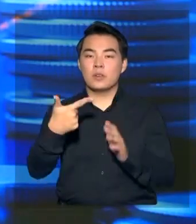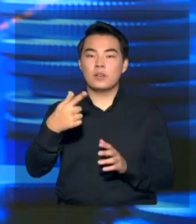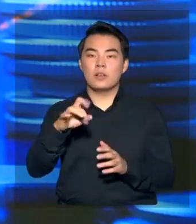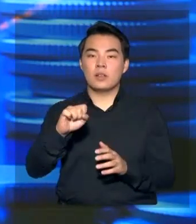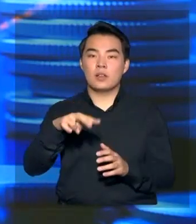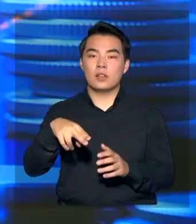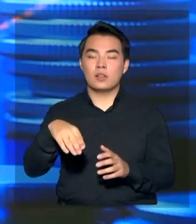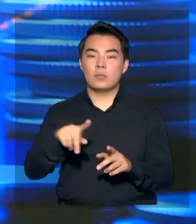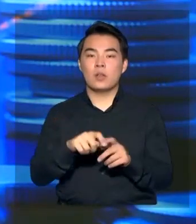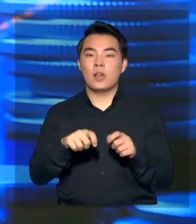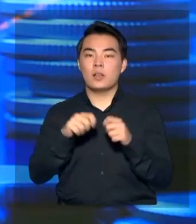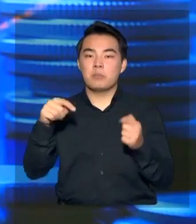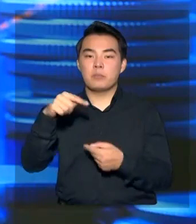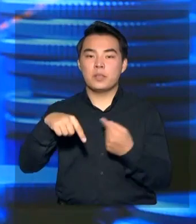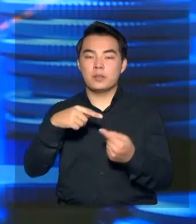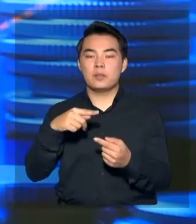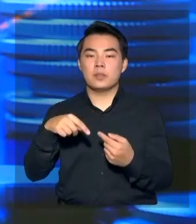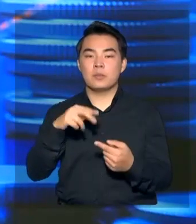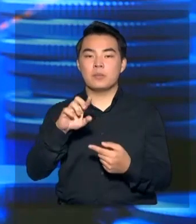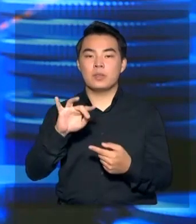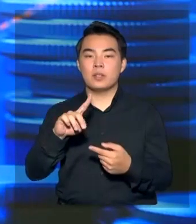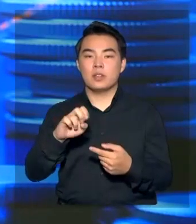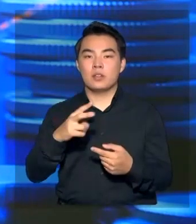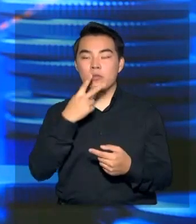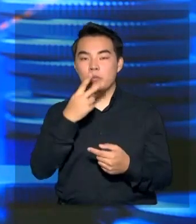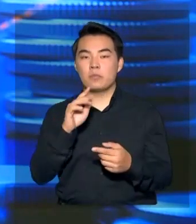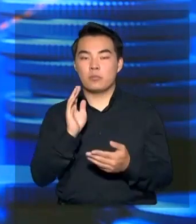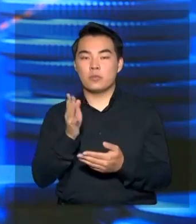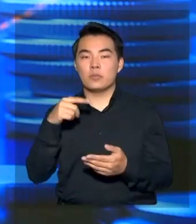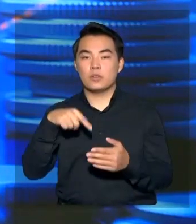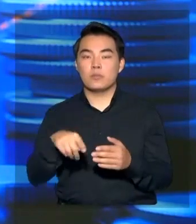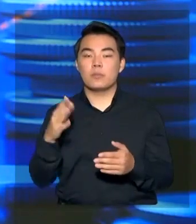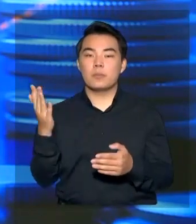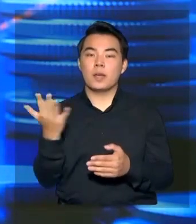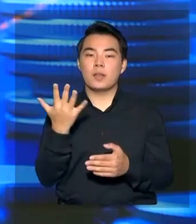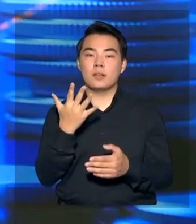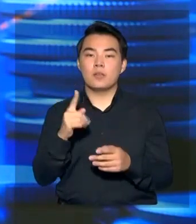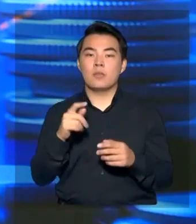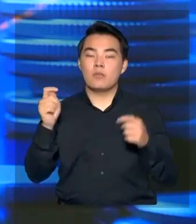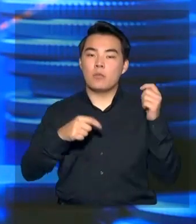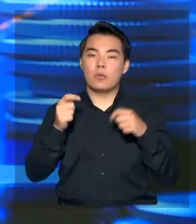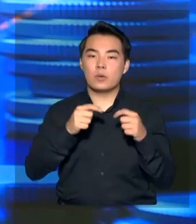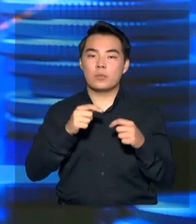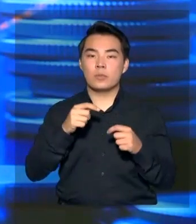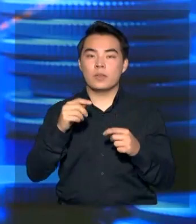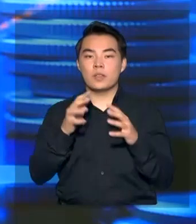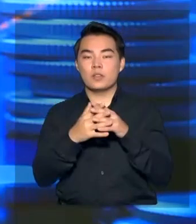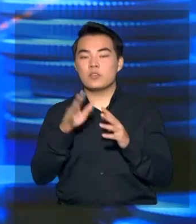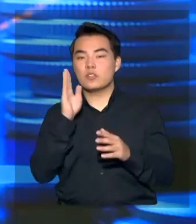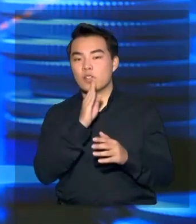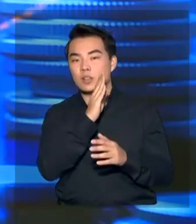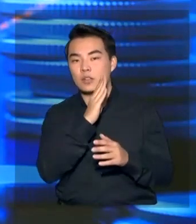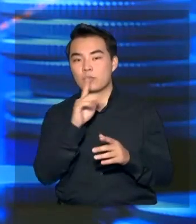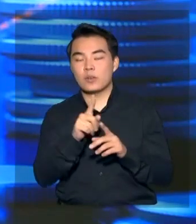гранты на открытие бизнеса. Такие данные сегодня озвучили в Астане на 5-м республиканском форуме сельских женщин. Какие